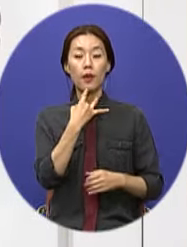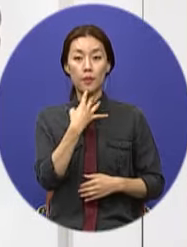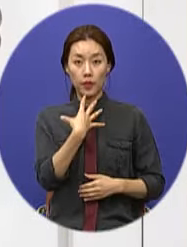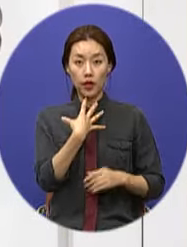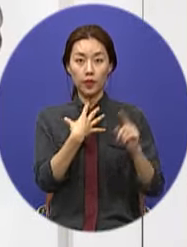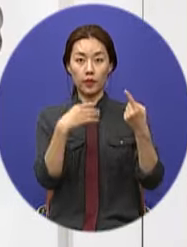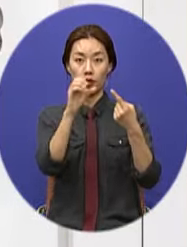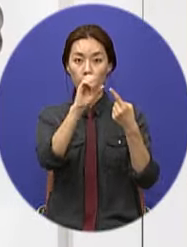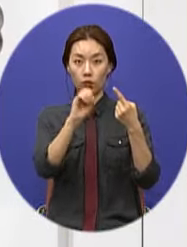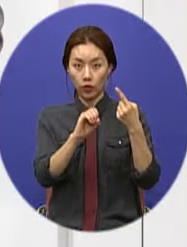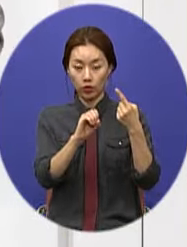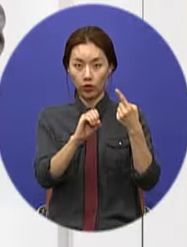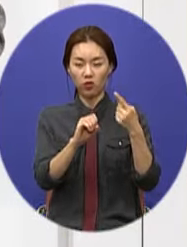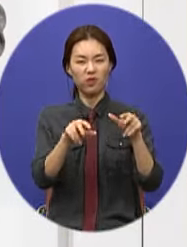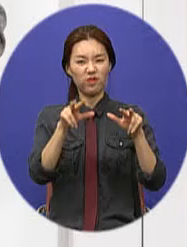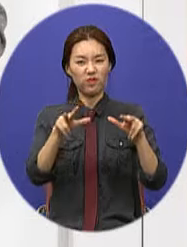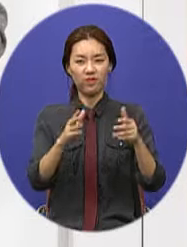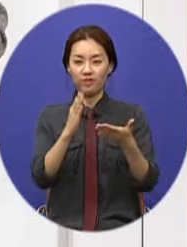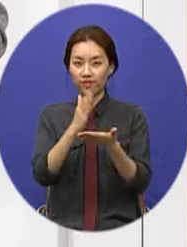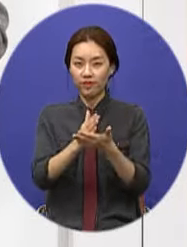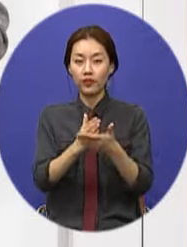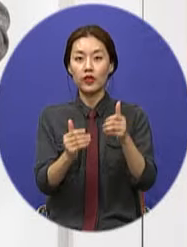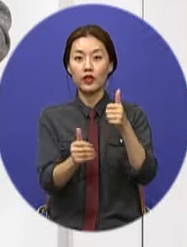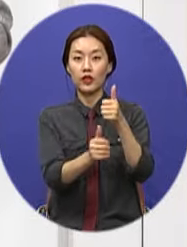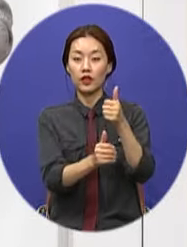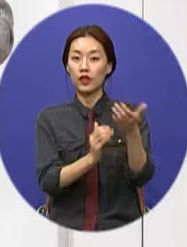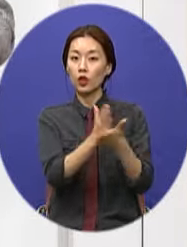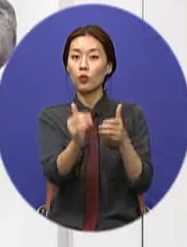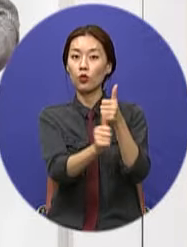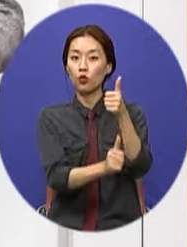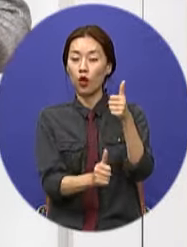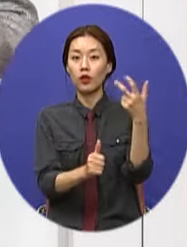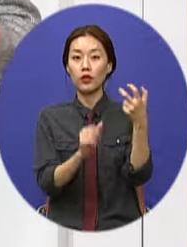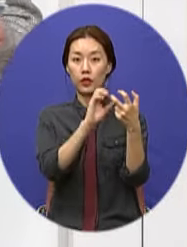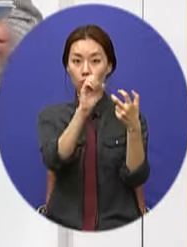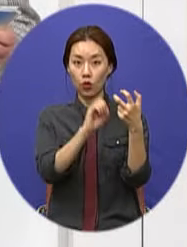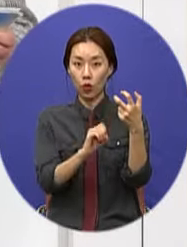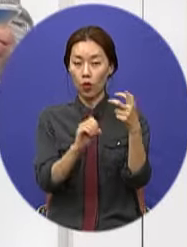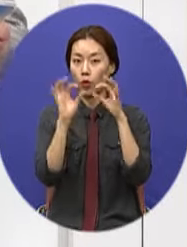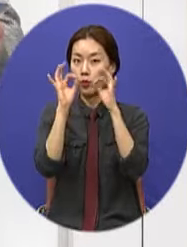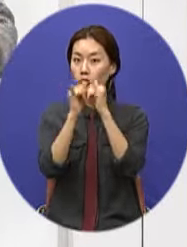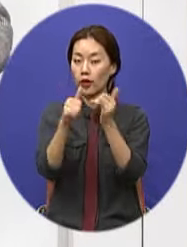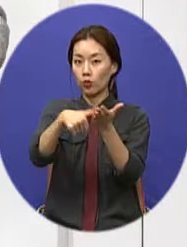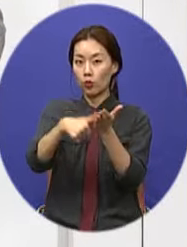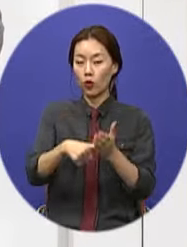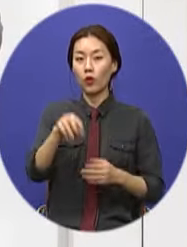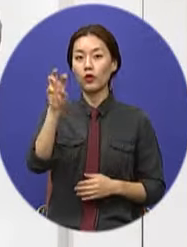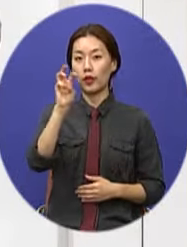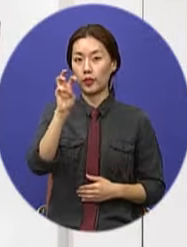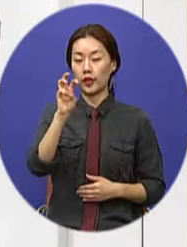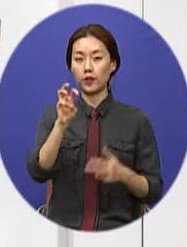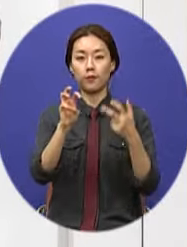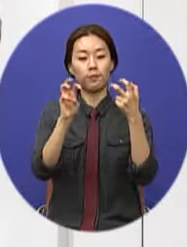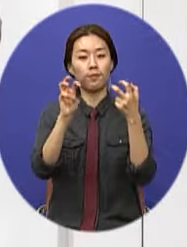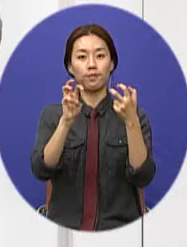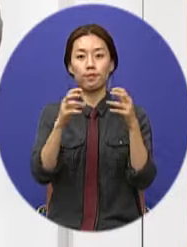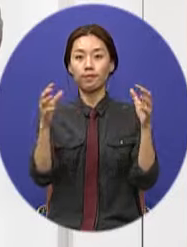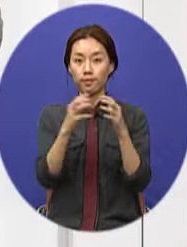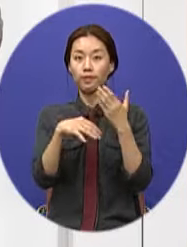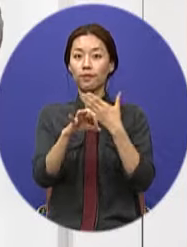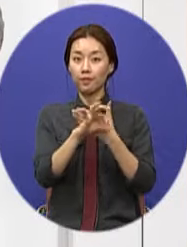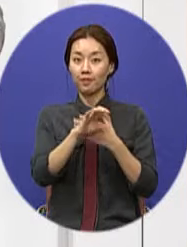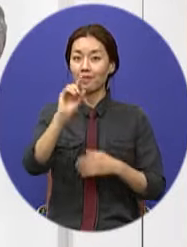했는데 이제 전문위원분들의 70% 그리고 우리 시청자 심사위원분들의 심사 투표